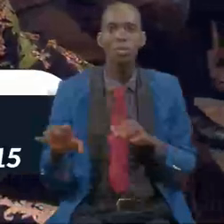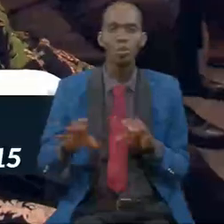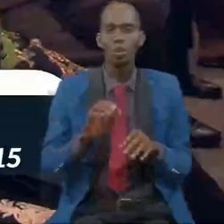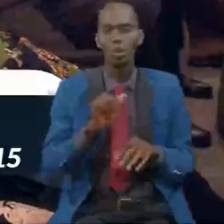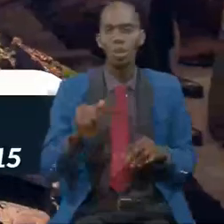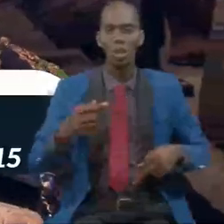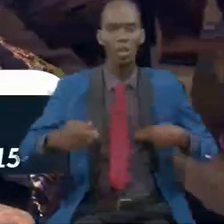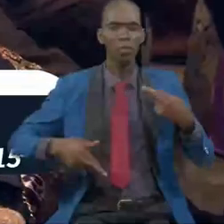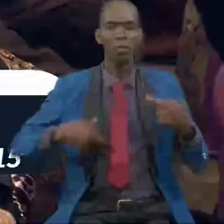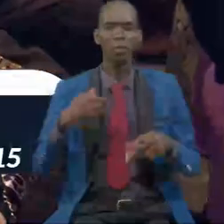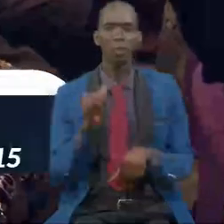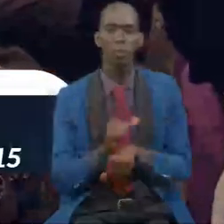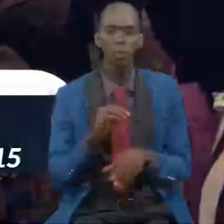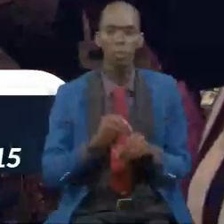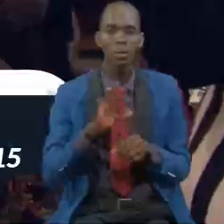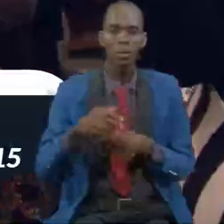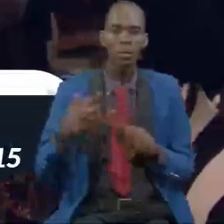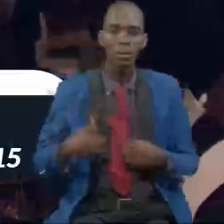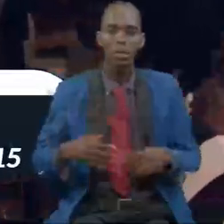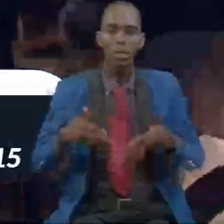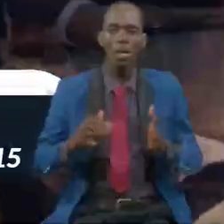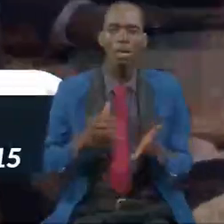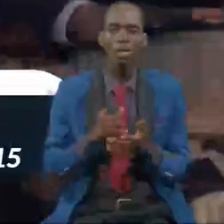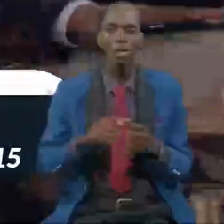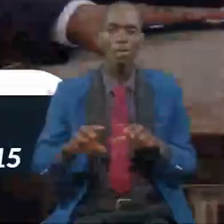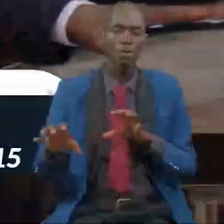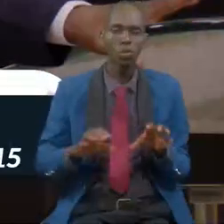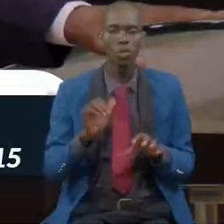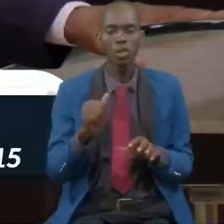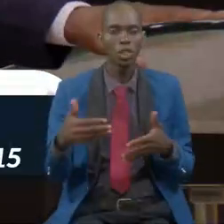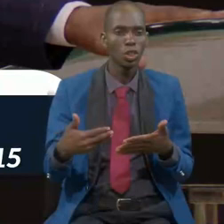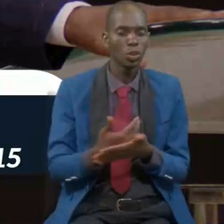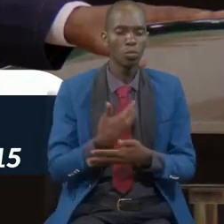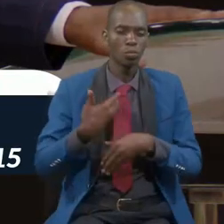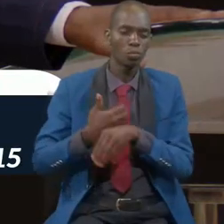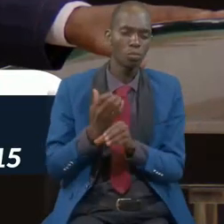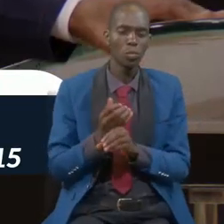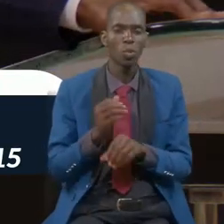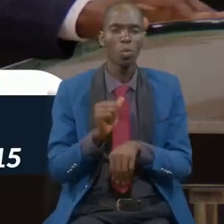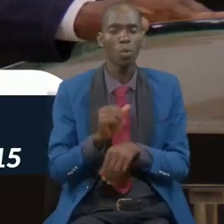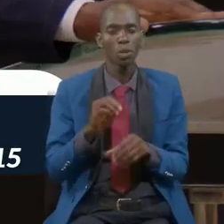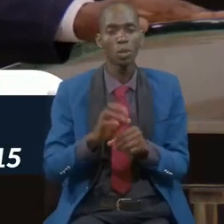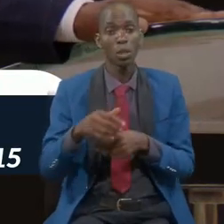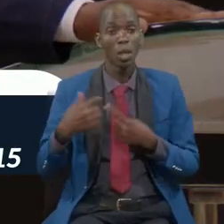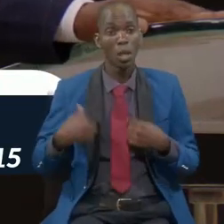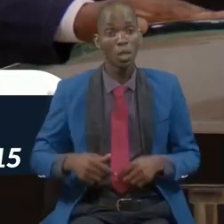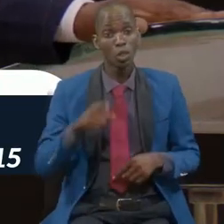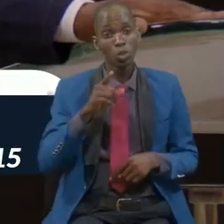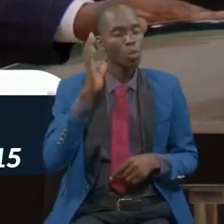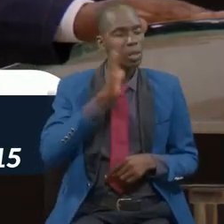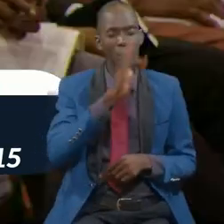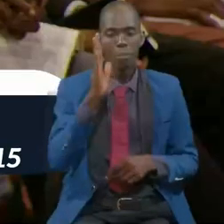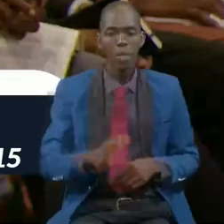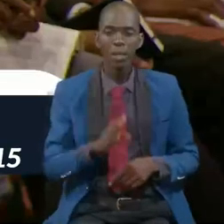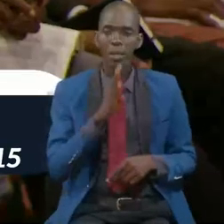de faire l'œuvre de Dieu dans votre vie, vous lui permettez de faire l'œuvre régénératrice dans votre cœur, vous ne